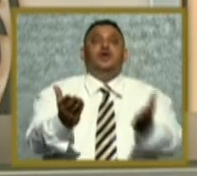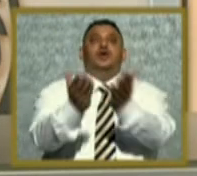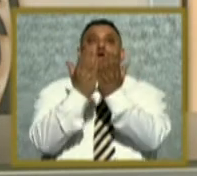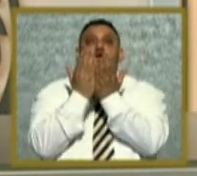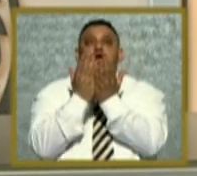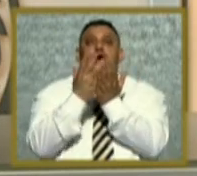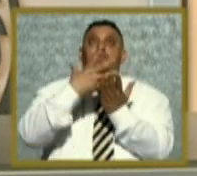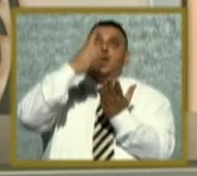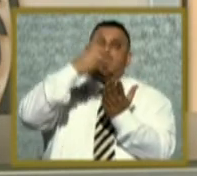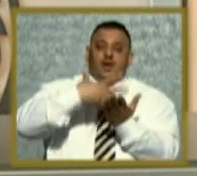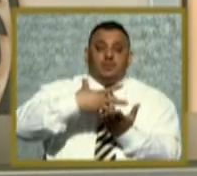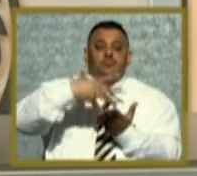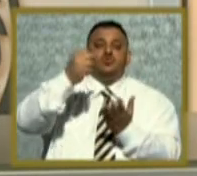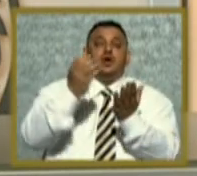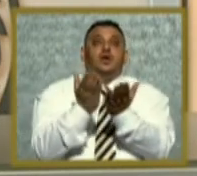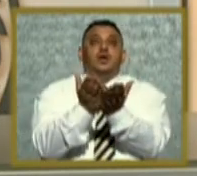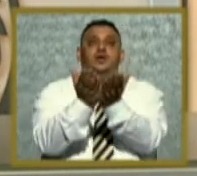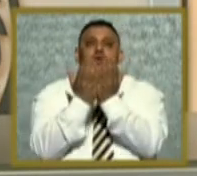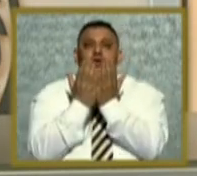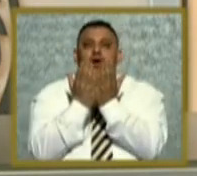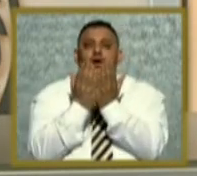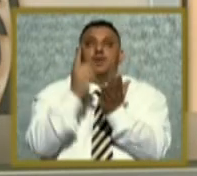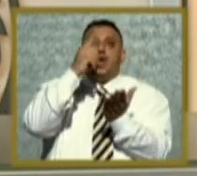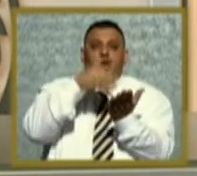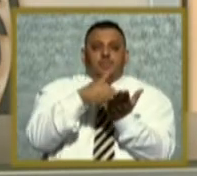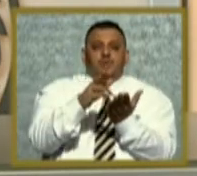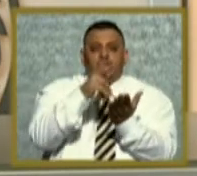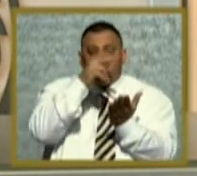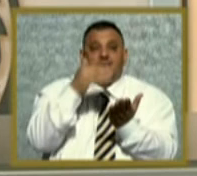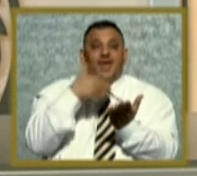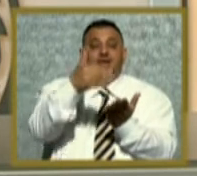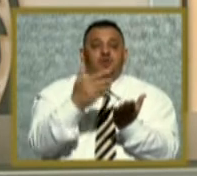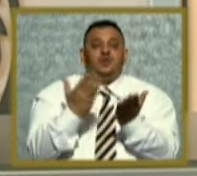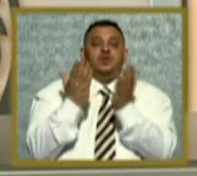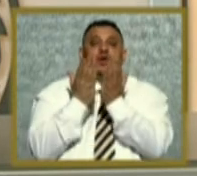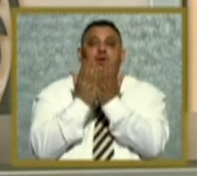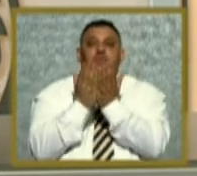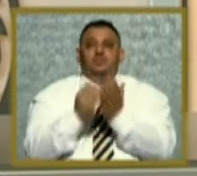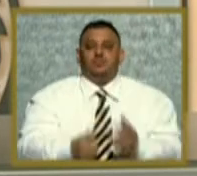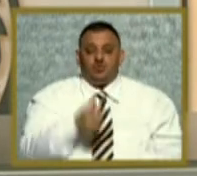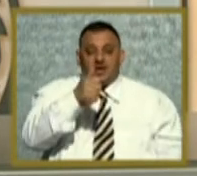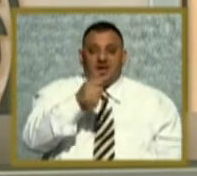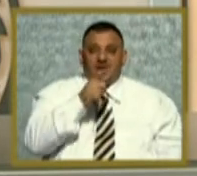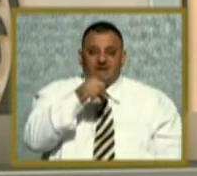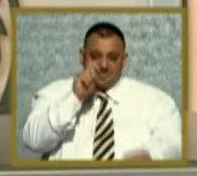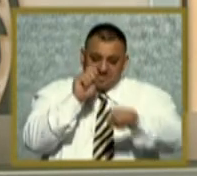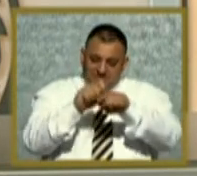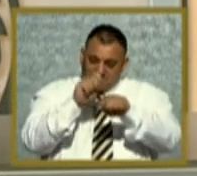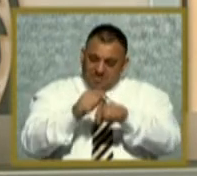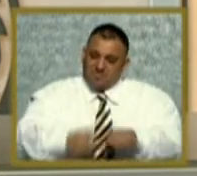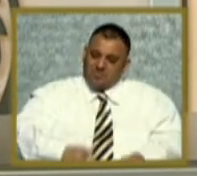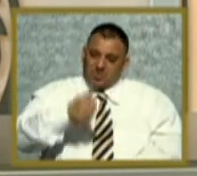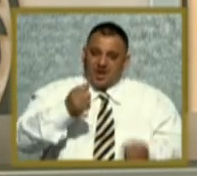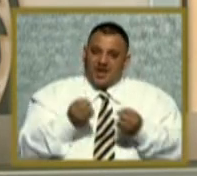أن يتقبله، ونسأل الله تعالى أن يغفر له ما سلف وما كان من تفريطه في هذه الصلاة، فأخبره بأن ما يفعله هو